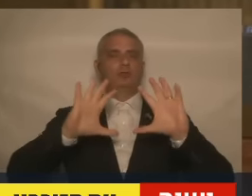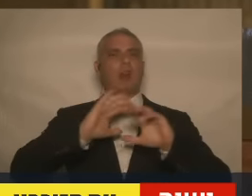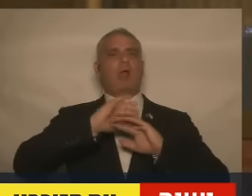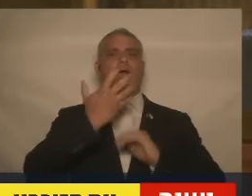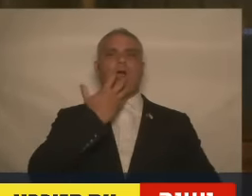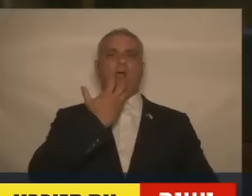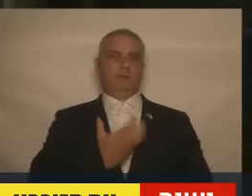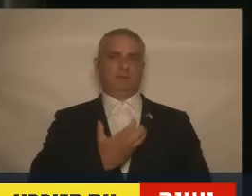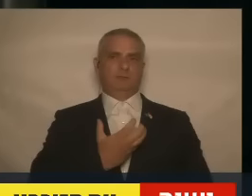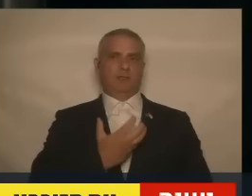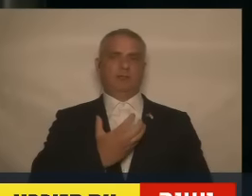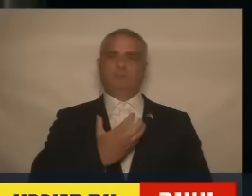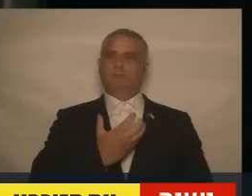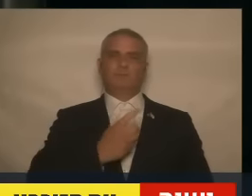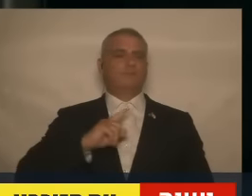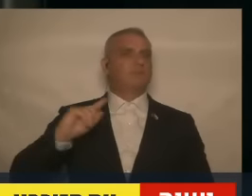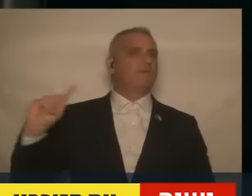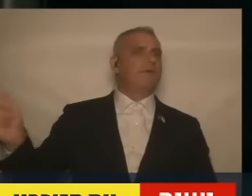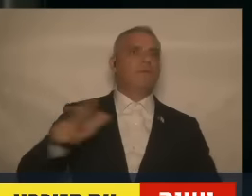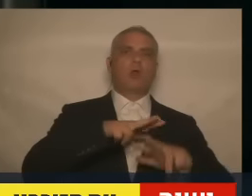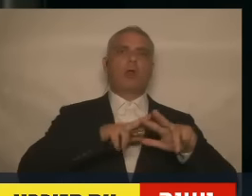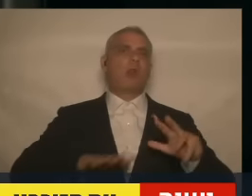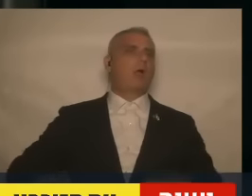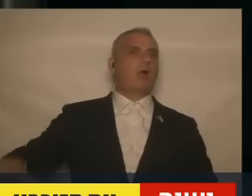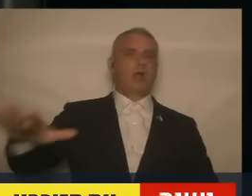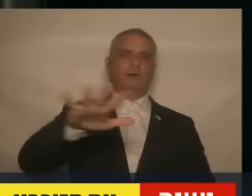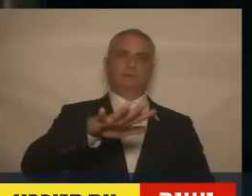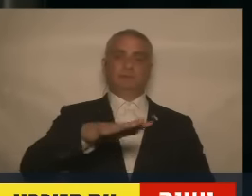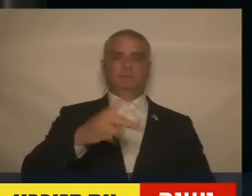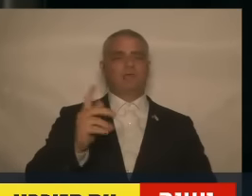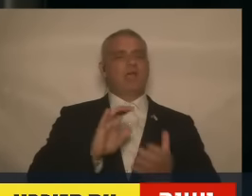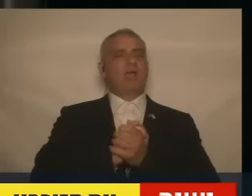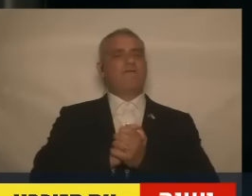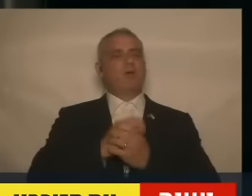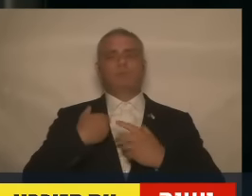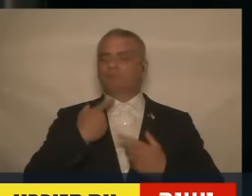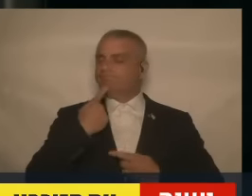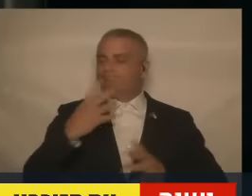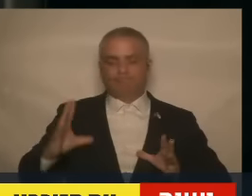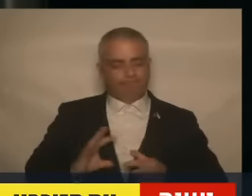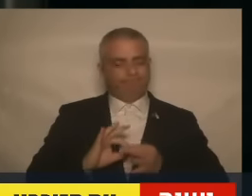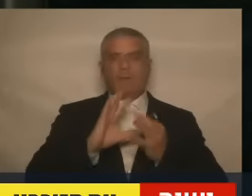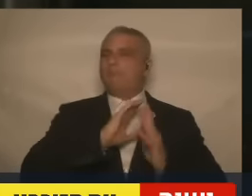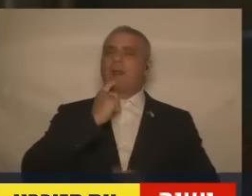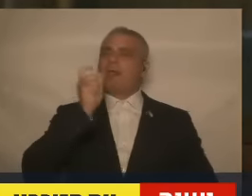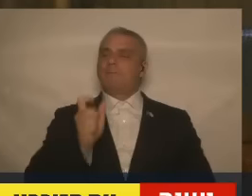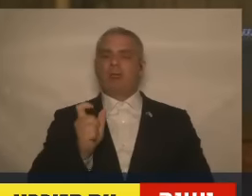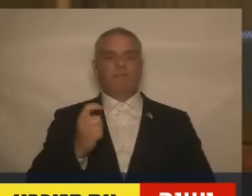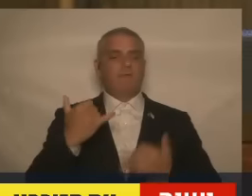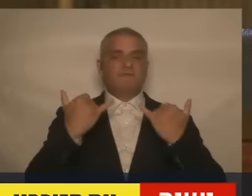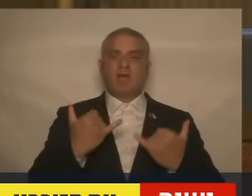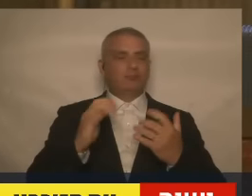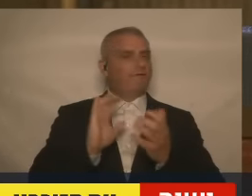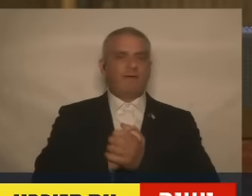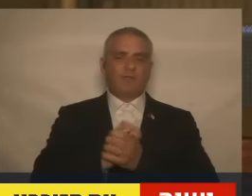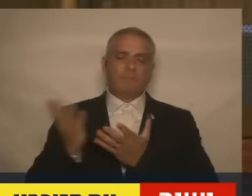הרצל ובכל הארץ. הרעות נסענוך בלי מילים, ועכשיו הרעות